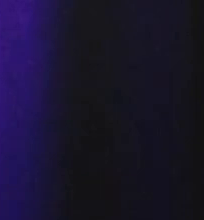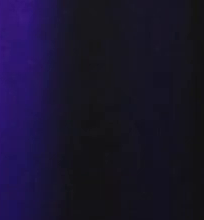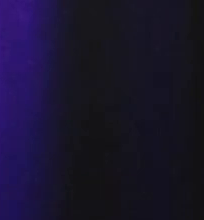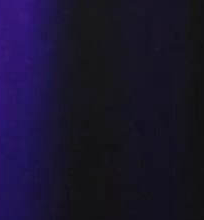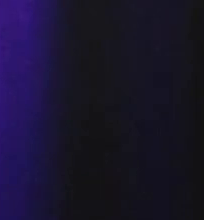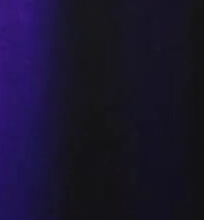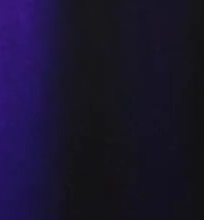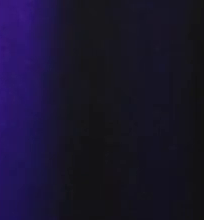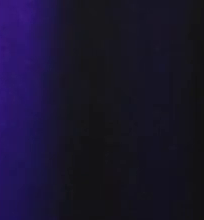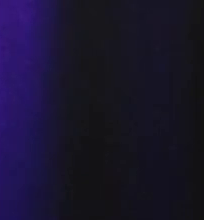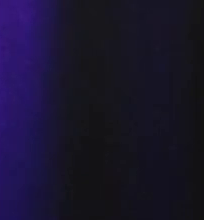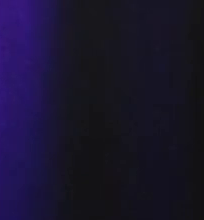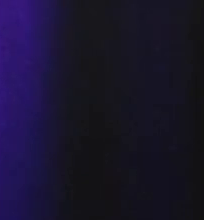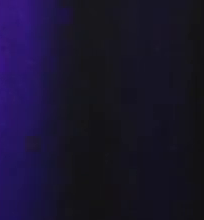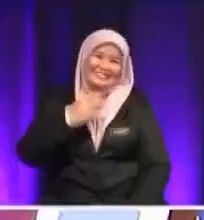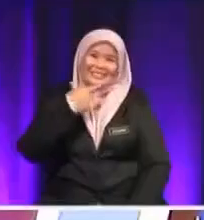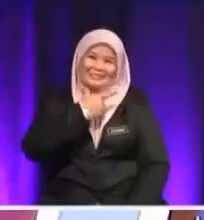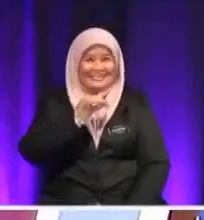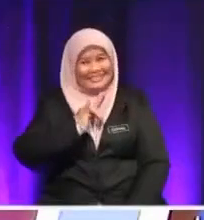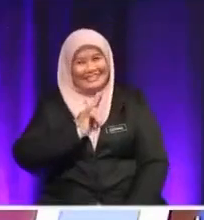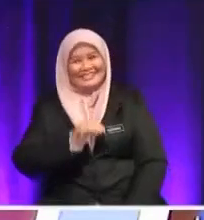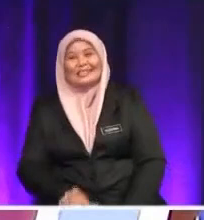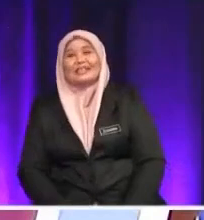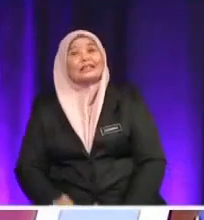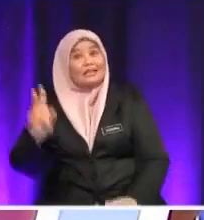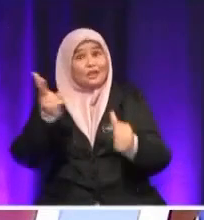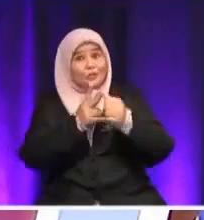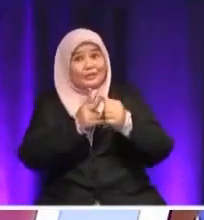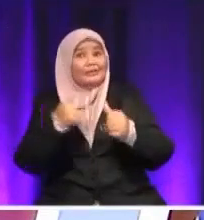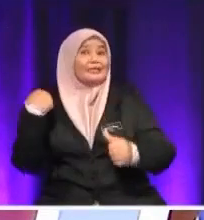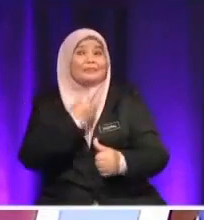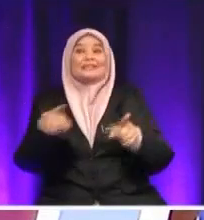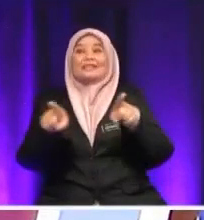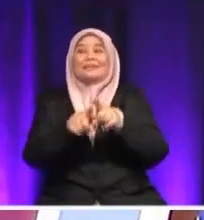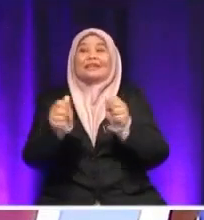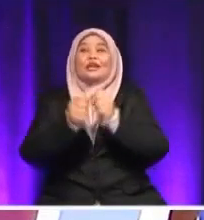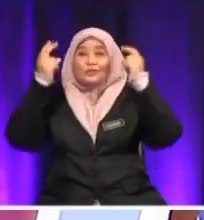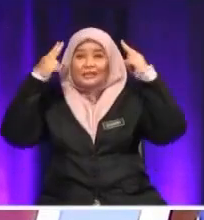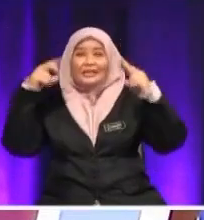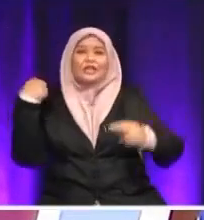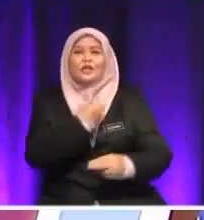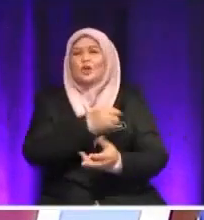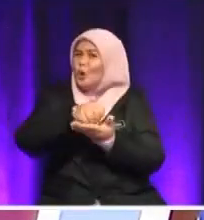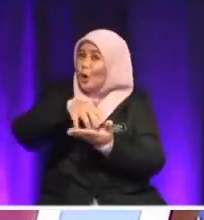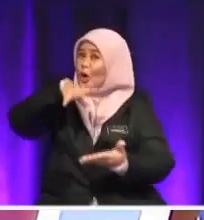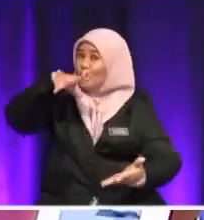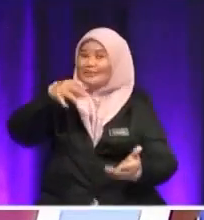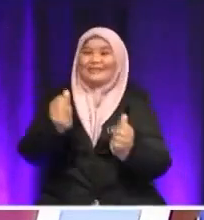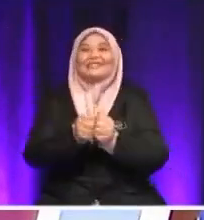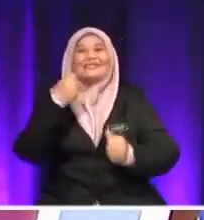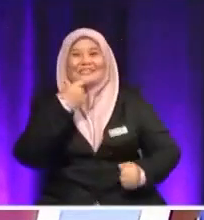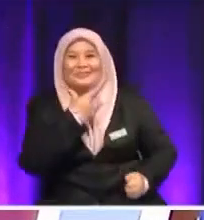Manis senyuman cikgu ya. Okey, yang kedua kita bersama juga dengan ustaz kita yang kaya juga dengan